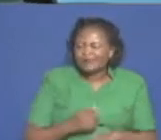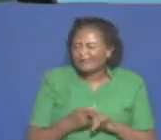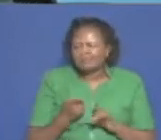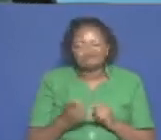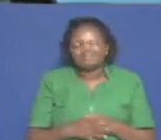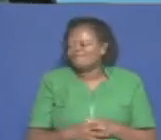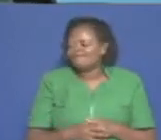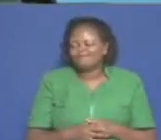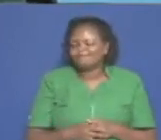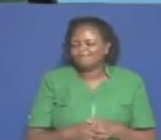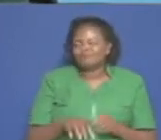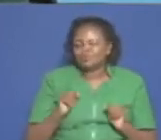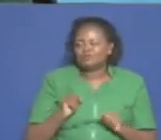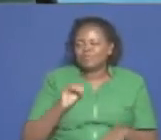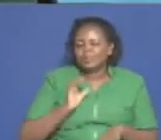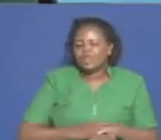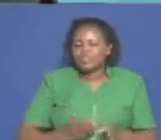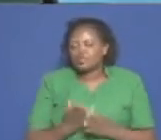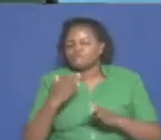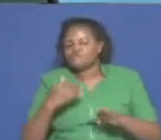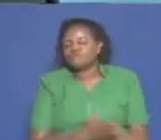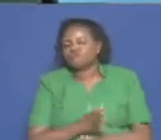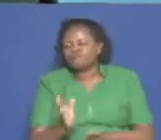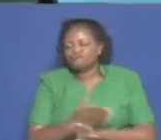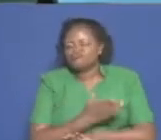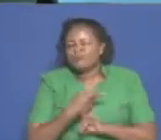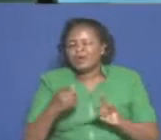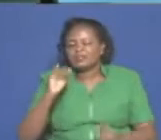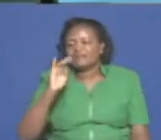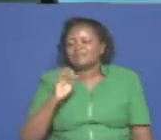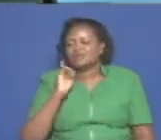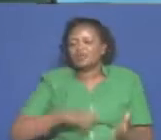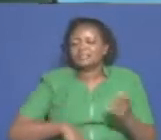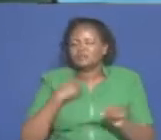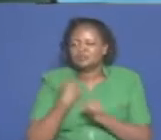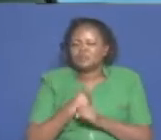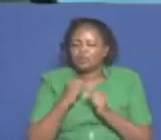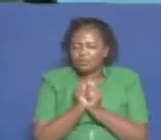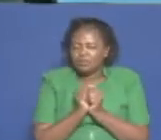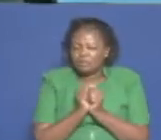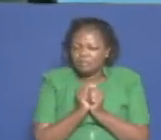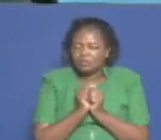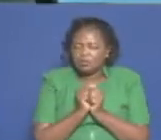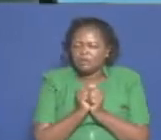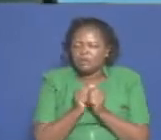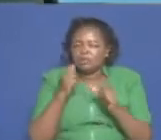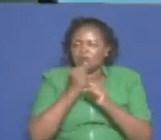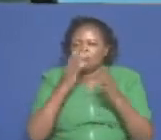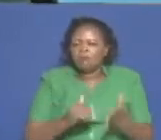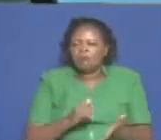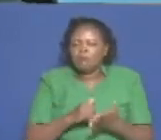vieti kupitia njia isiyostahili. Ilhali tume ya IBC ilisema kwamba inashirikiana na zile halmashauri husika kuhakikisha